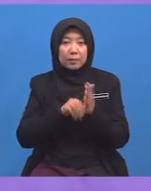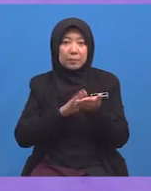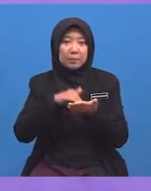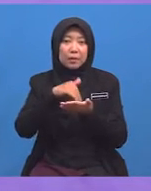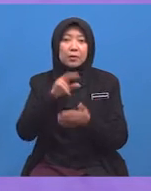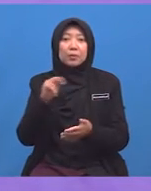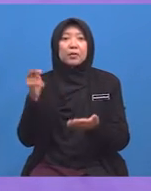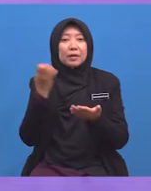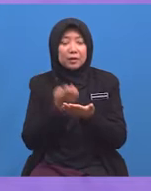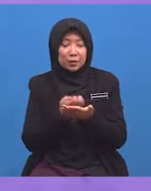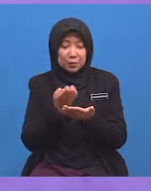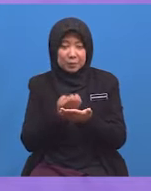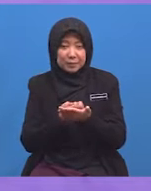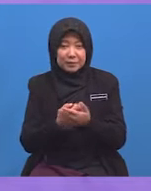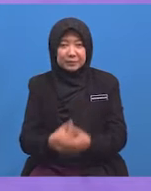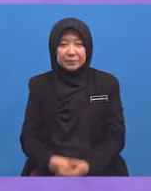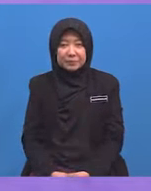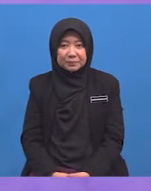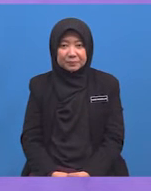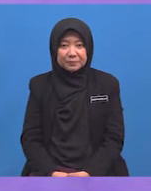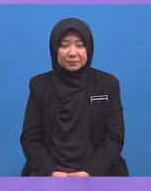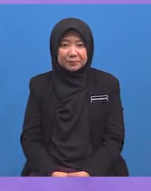pembangunan ekonomi.